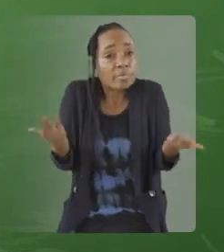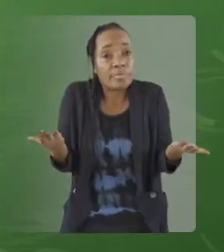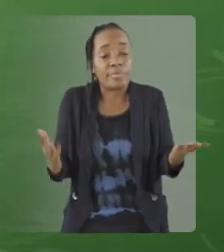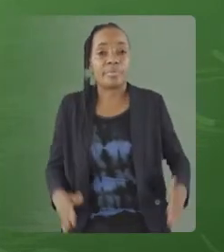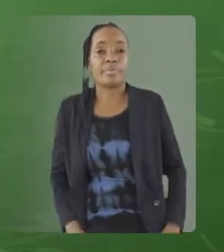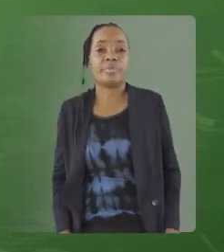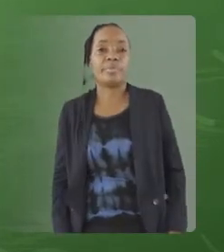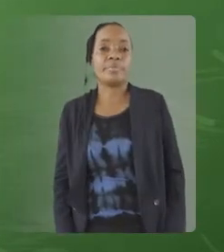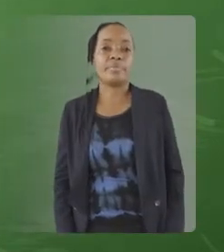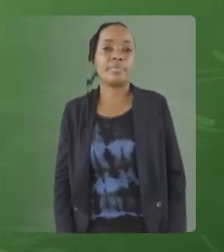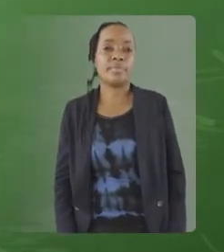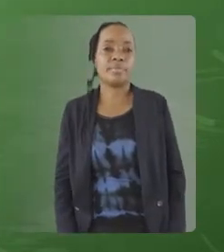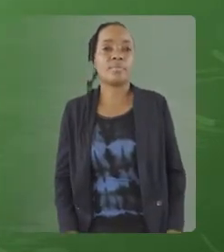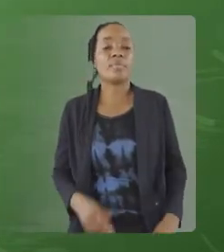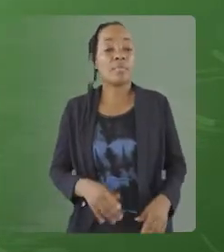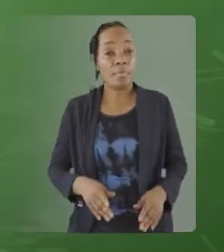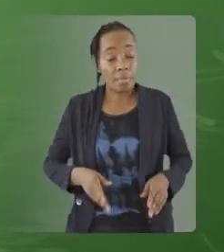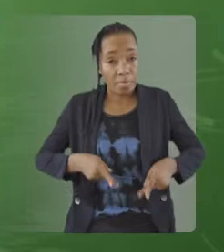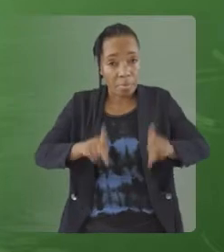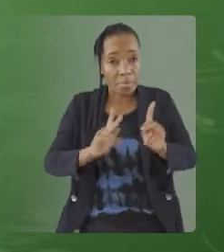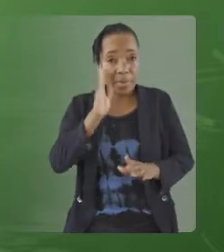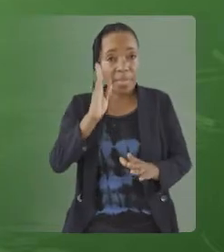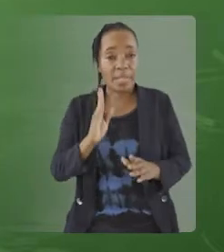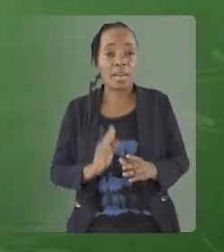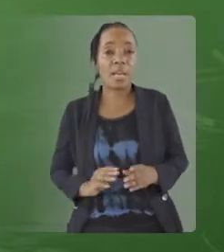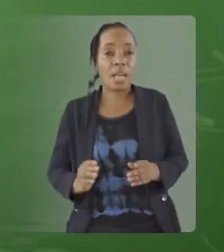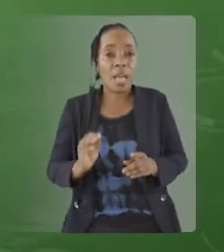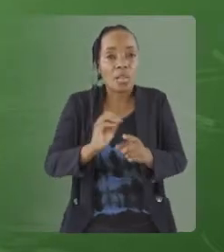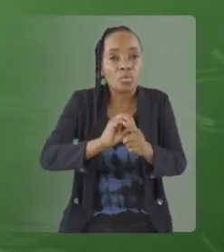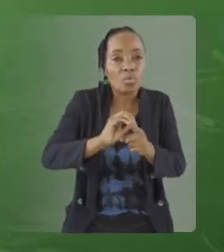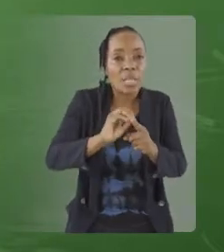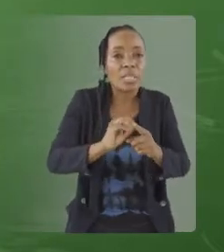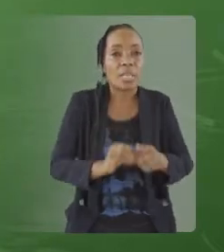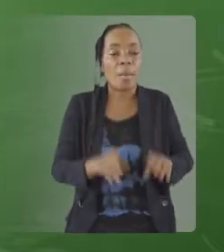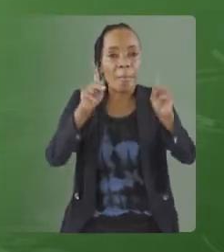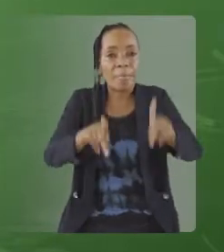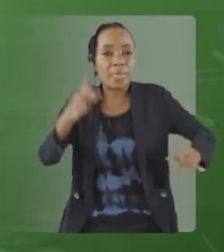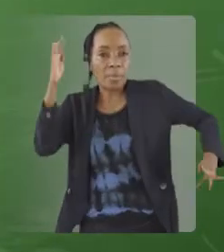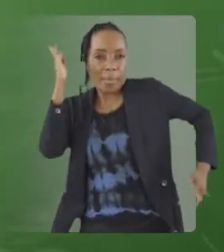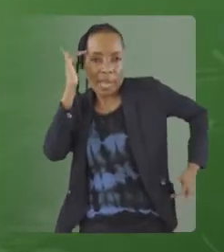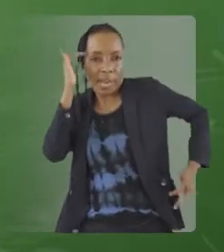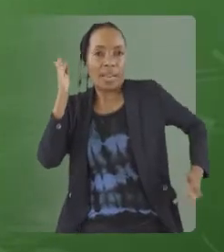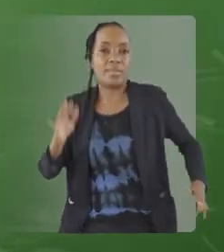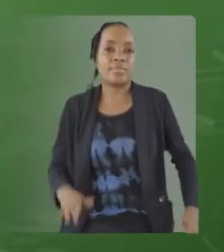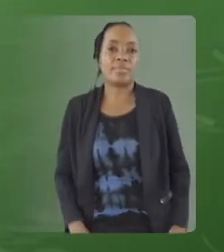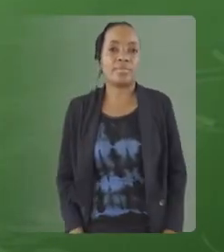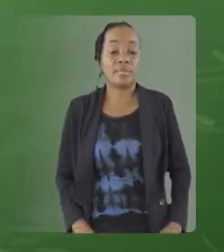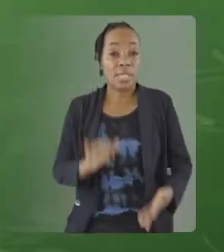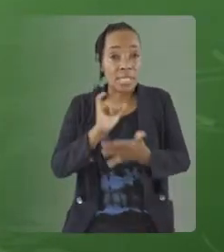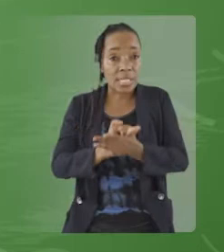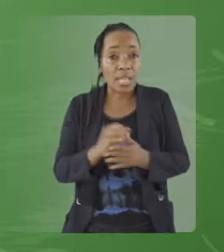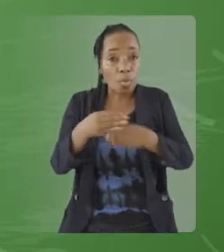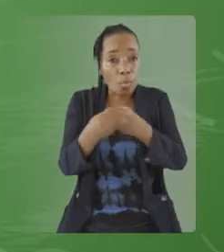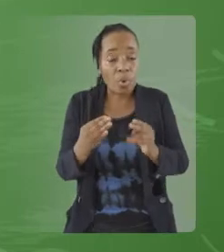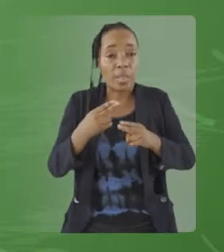Ça va servir à soigner les malades. Et cette boîte s'appelle